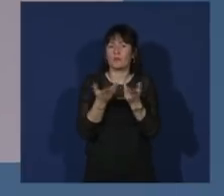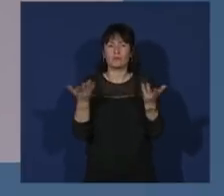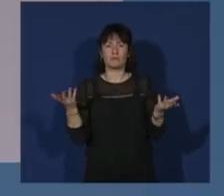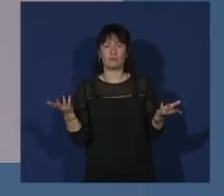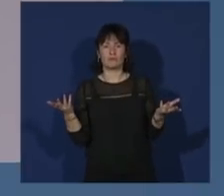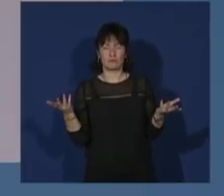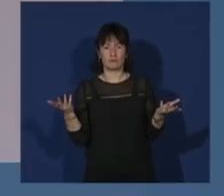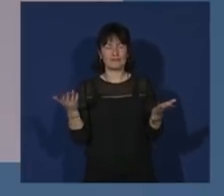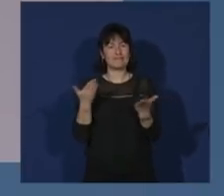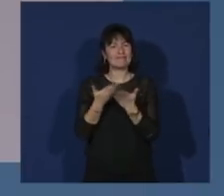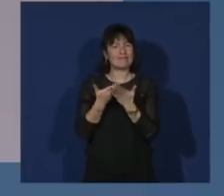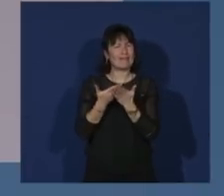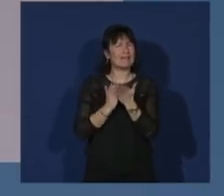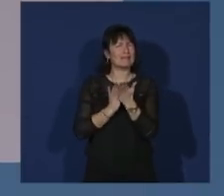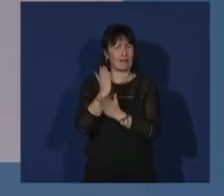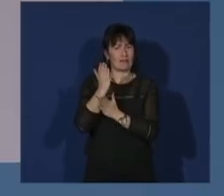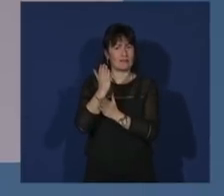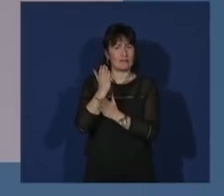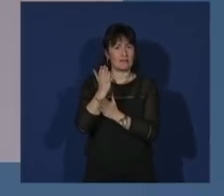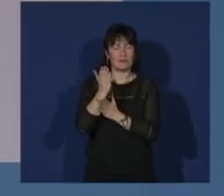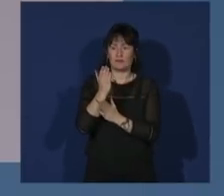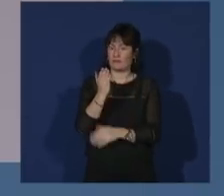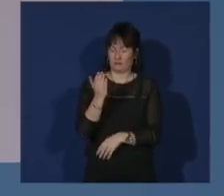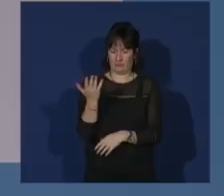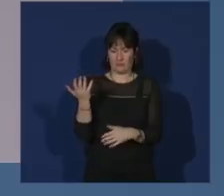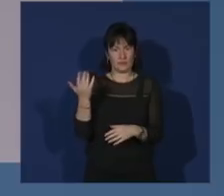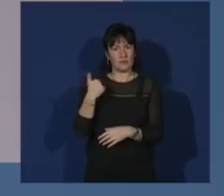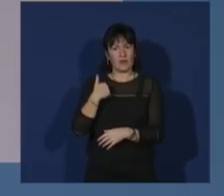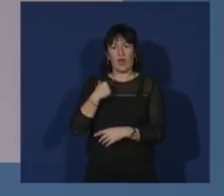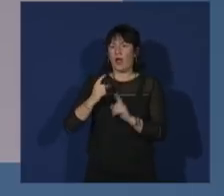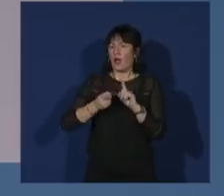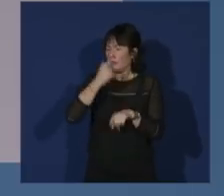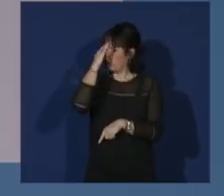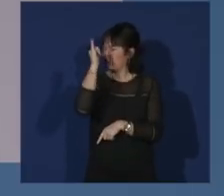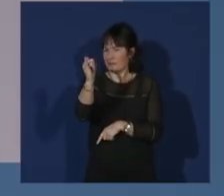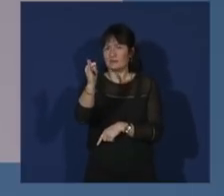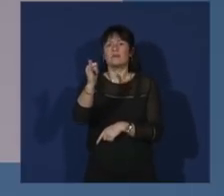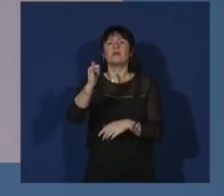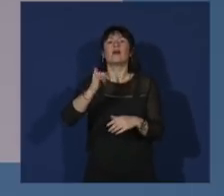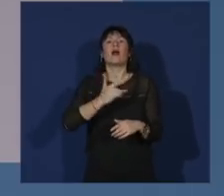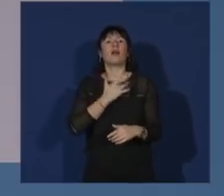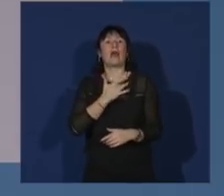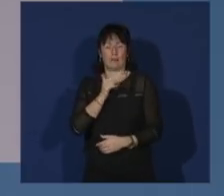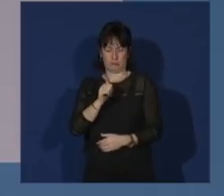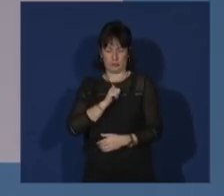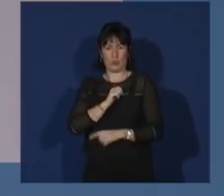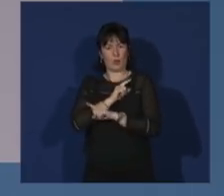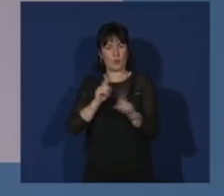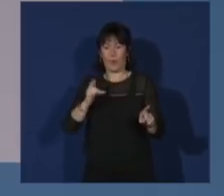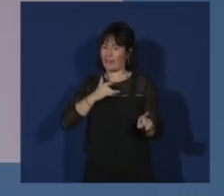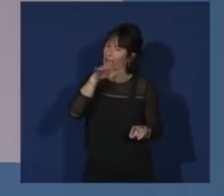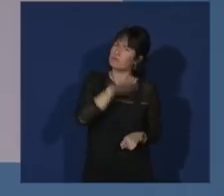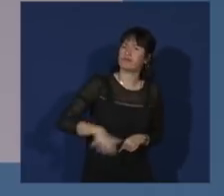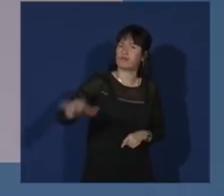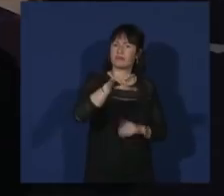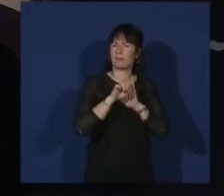trop peu politique, cela veut dire que je ferai passer toujours l'intérêt général avant mon intérêt particulier et toujours